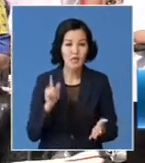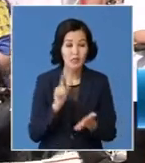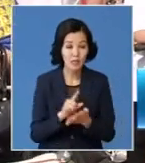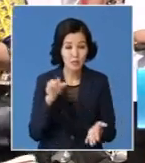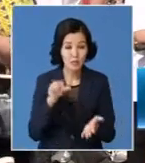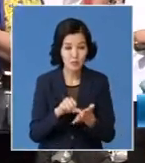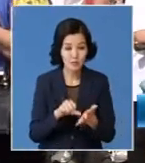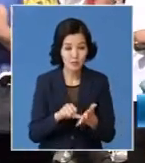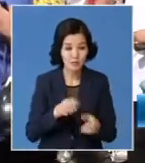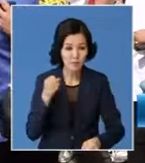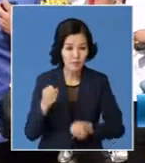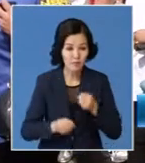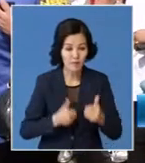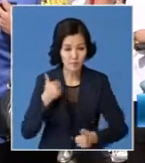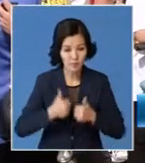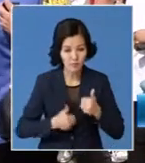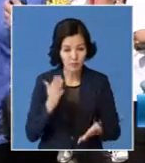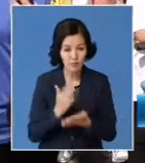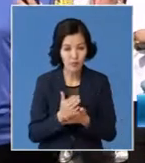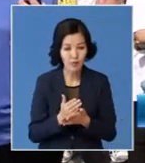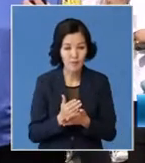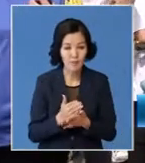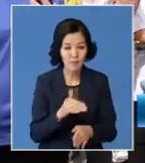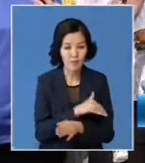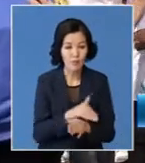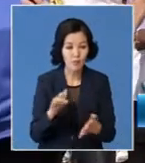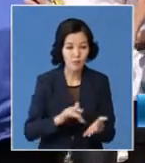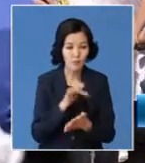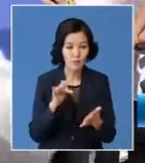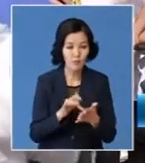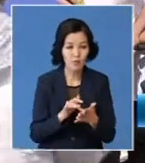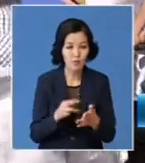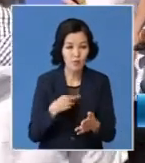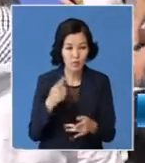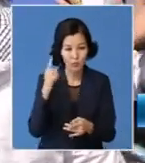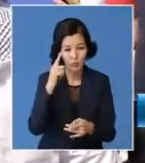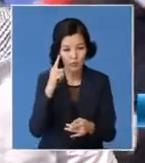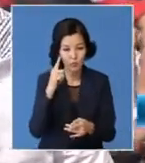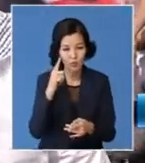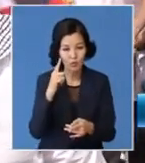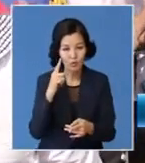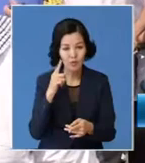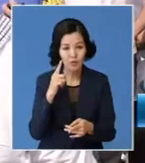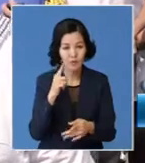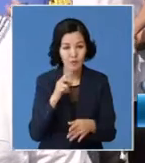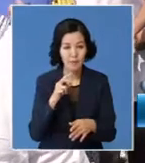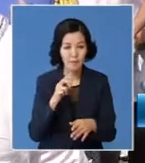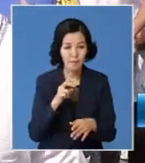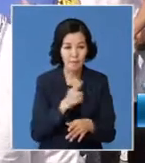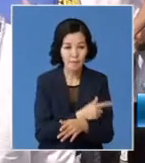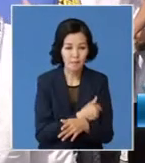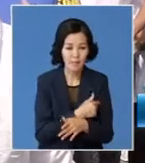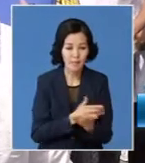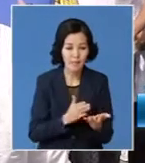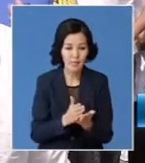веломарафоне, который сегодня пройдет по улицам нашего города. Я думаю, что тем самым медики покажут именно пример